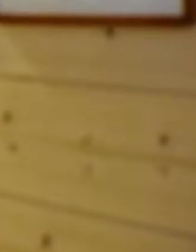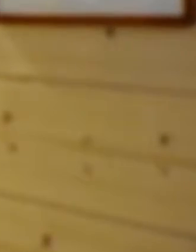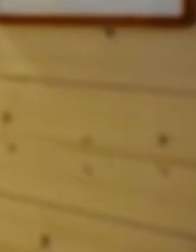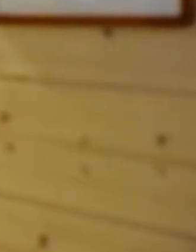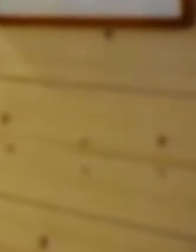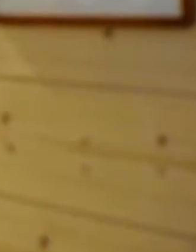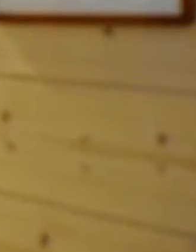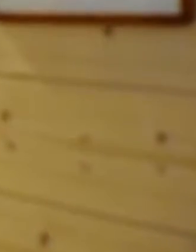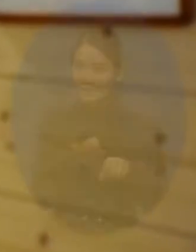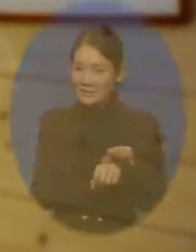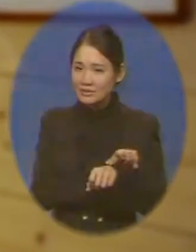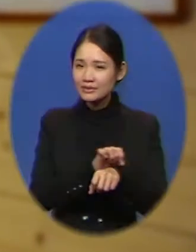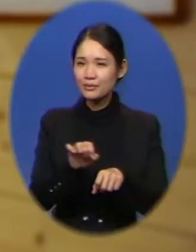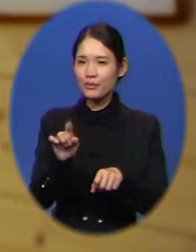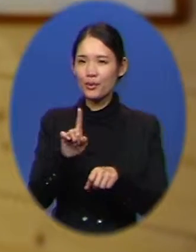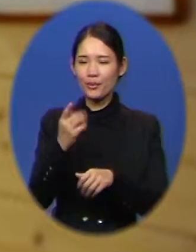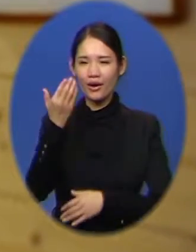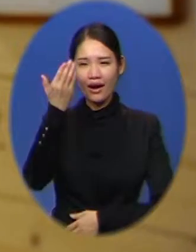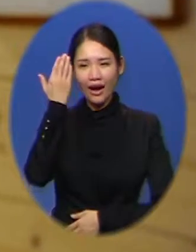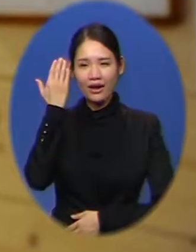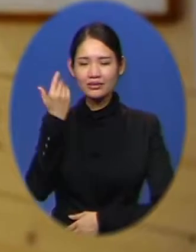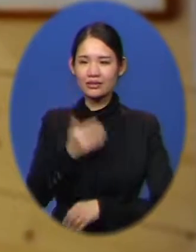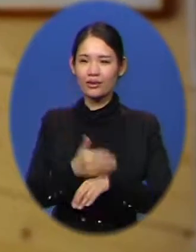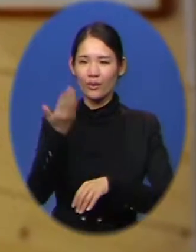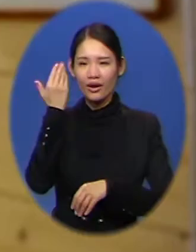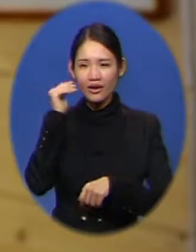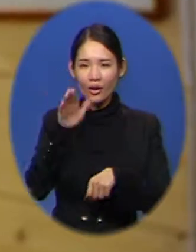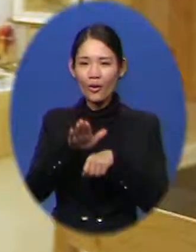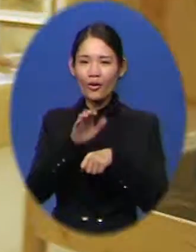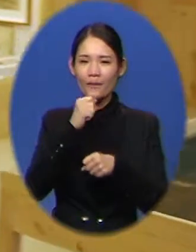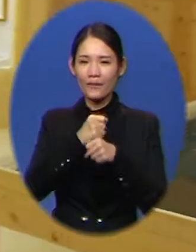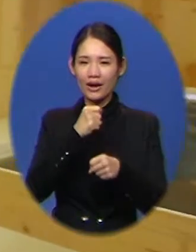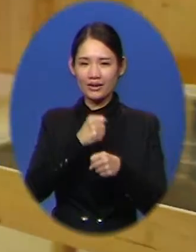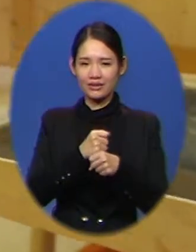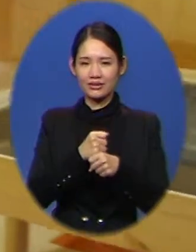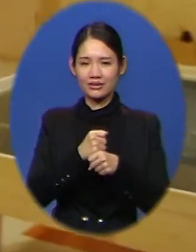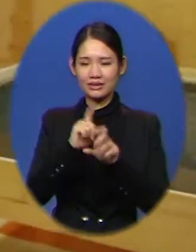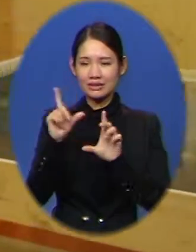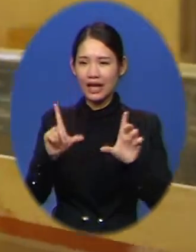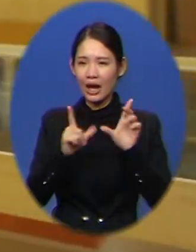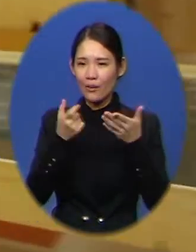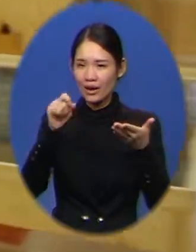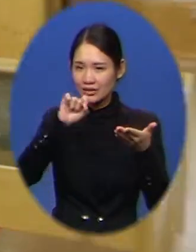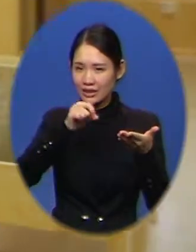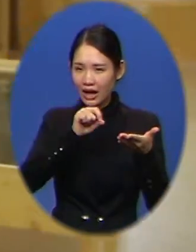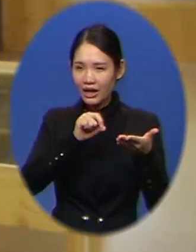특히 근대와 현대에 만들어진 생활자수들이 눈에 띄었습니다.